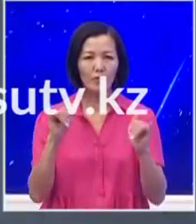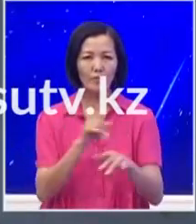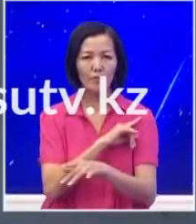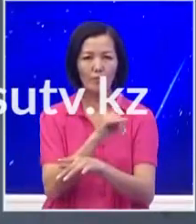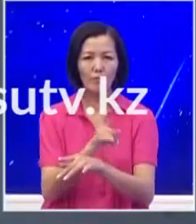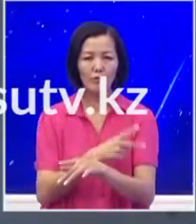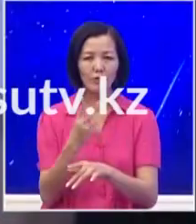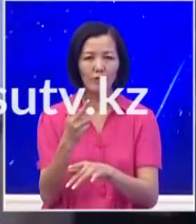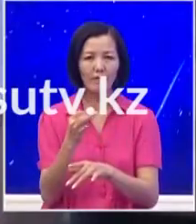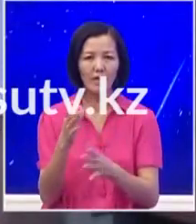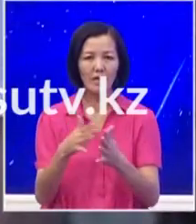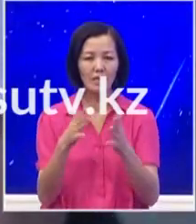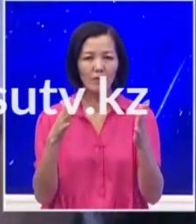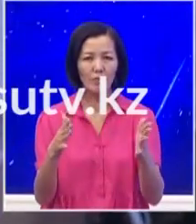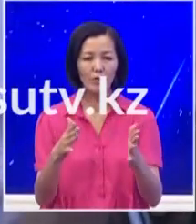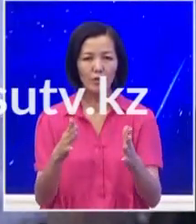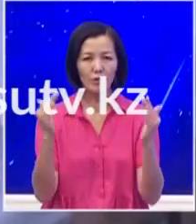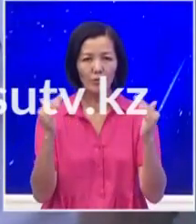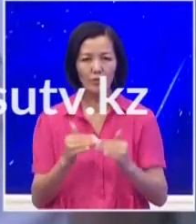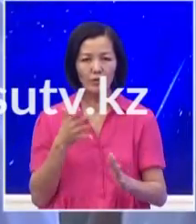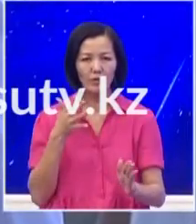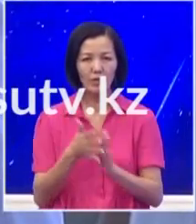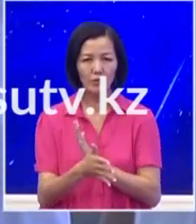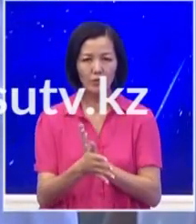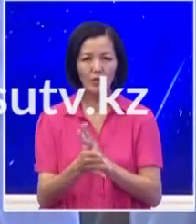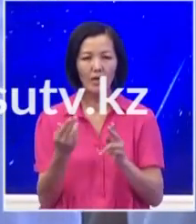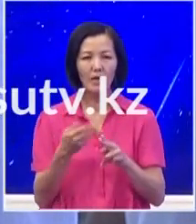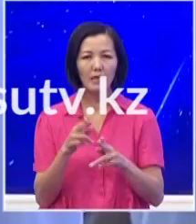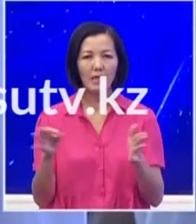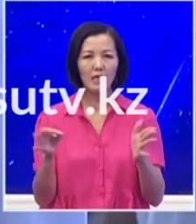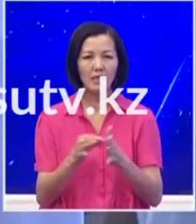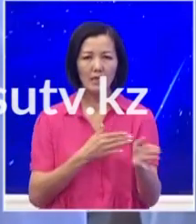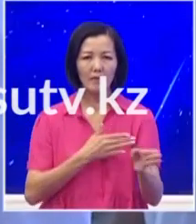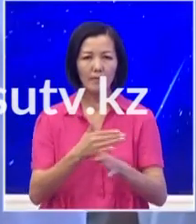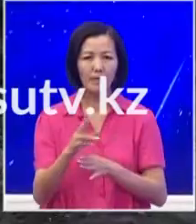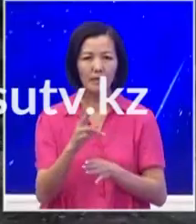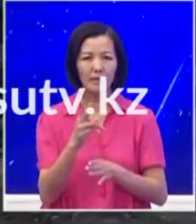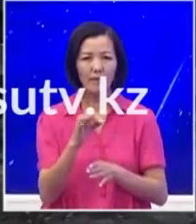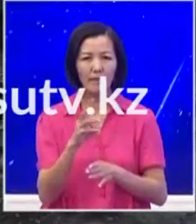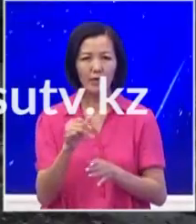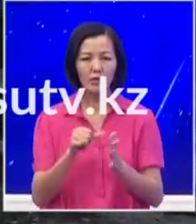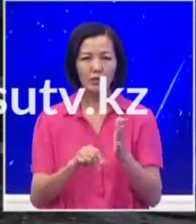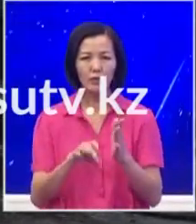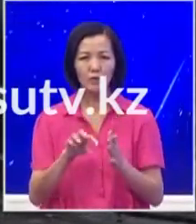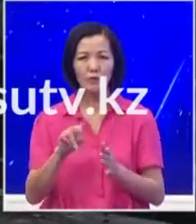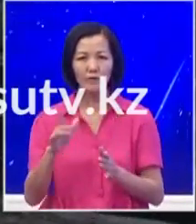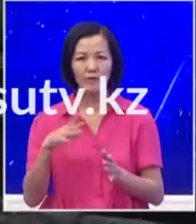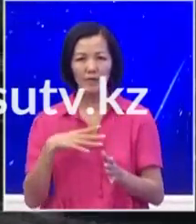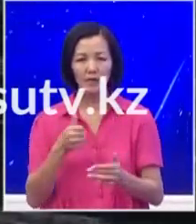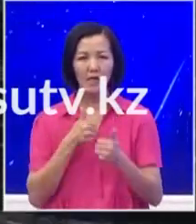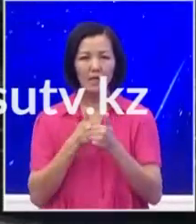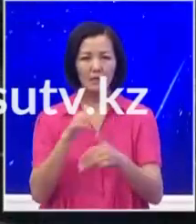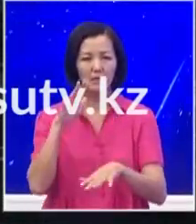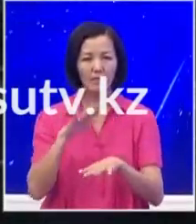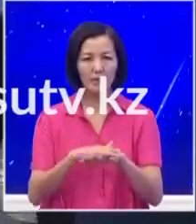увеличить мощность в 2 раза, а также уменьшить расход топлива. На эти цели выделено 2 миллиарда 600 миллионов тенге. Заместитель